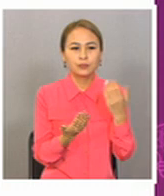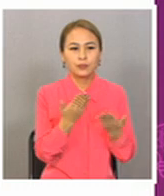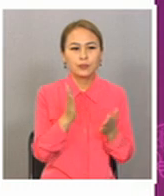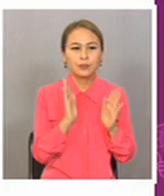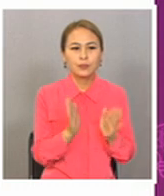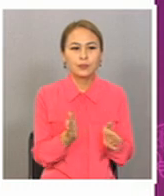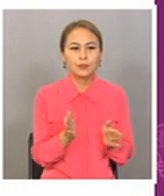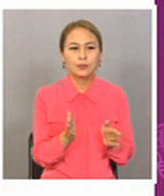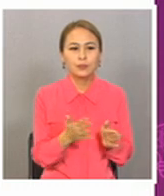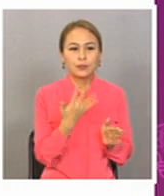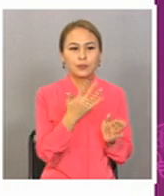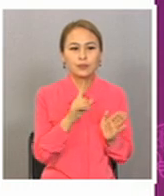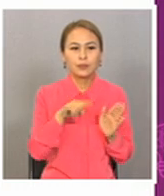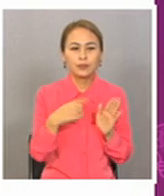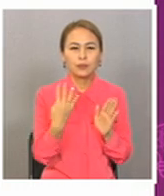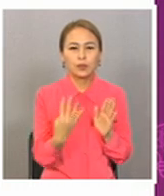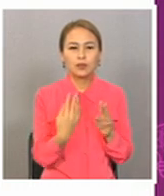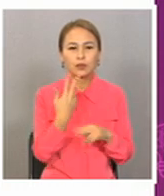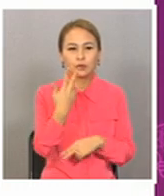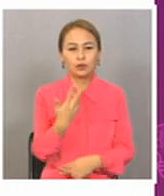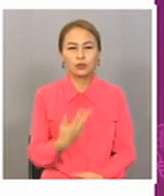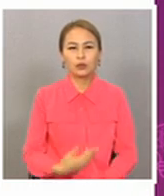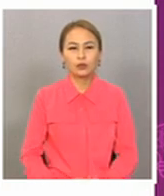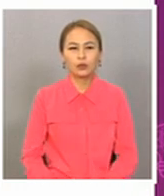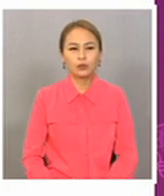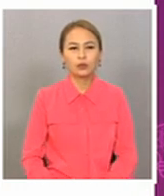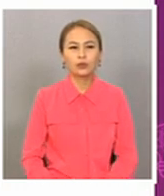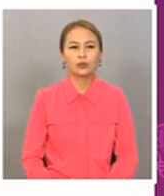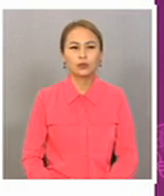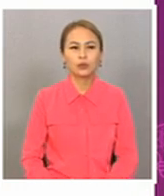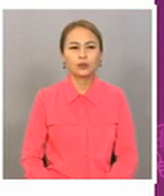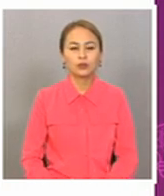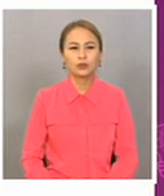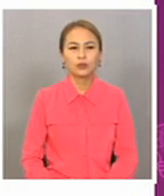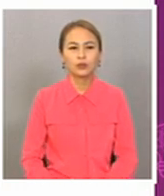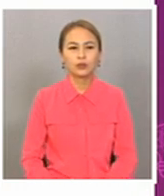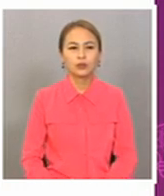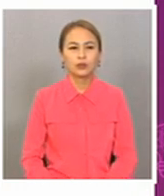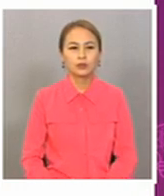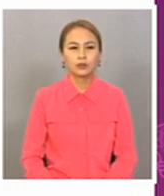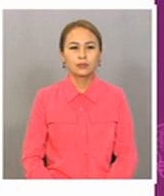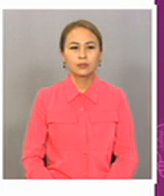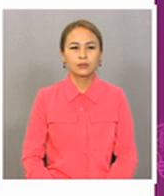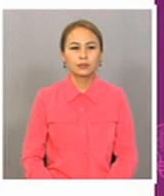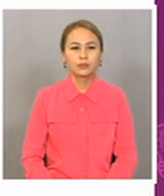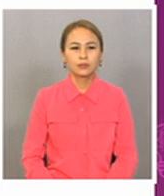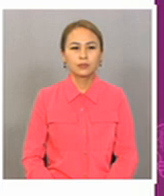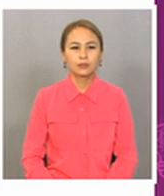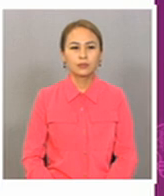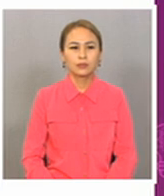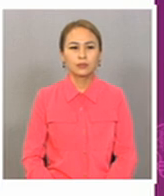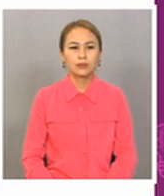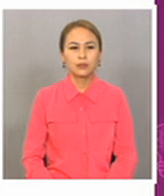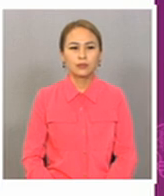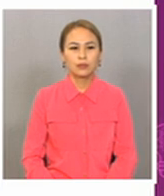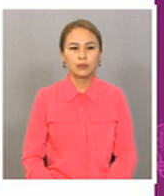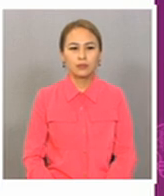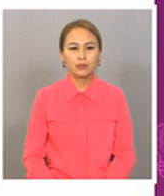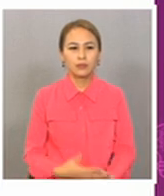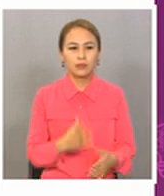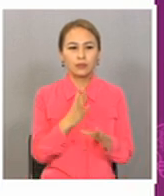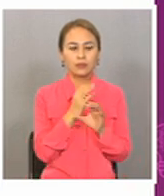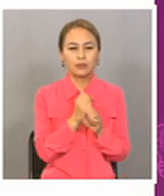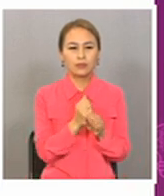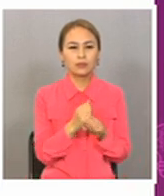болсақ, 75-ті де 100-ді де 25-ке бөлуге болады. Өйткені 25 75-тің және 100-дің ең үлкен